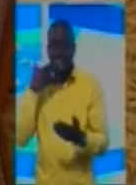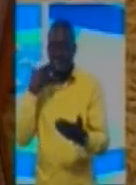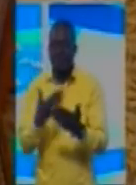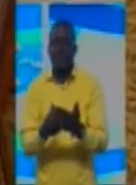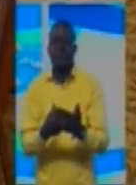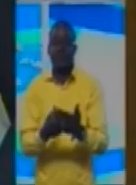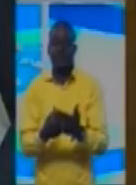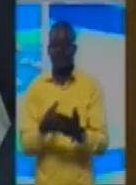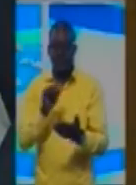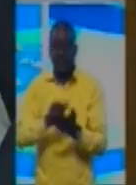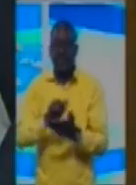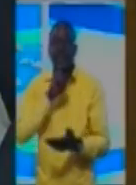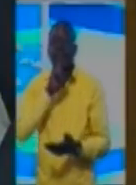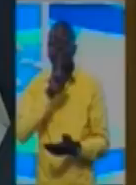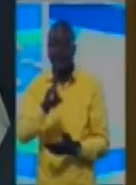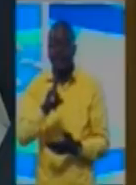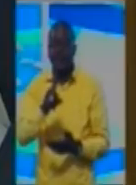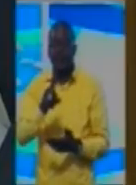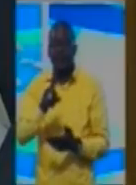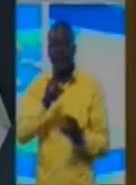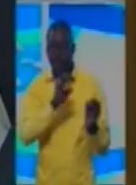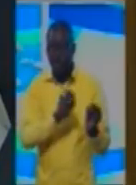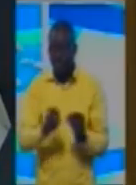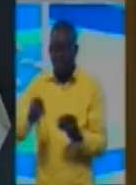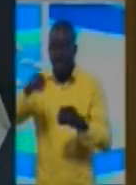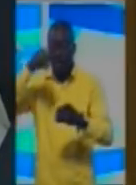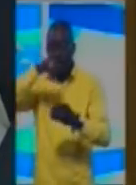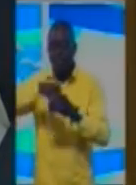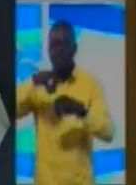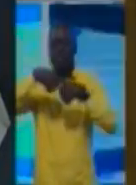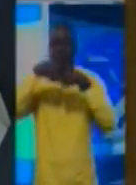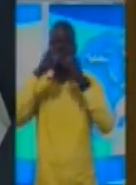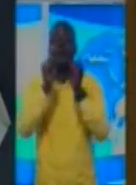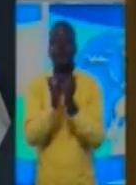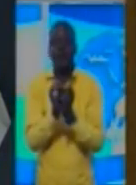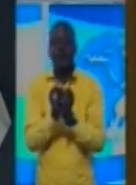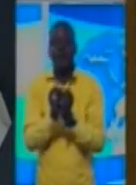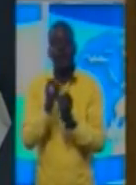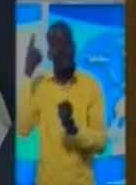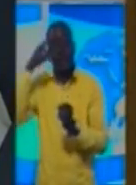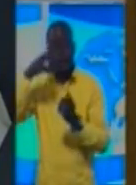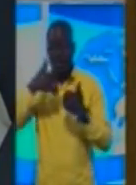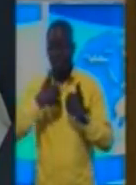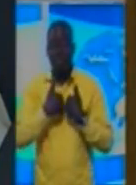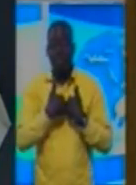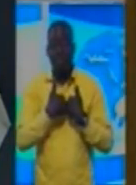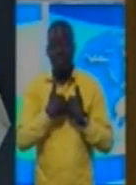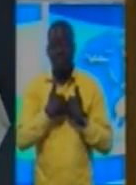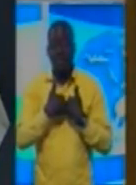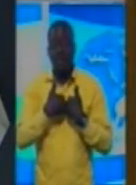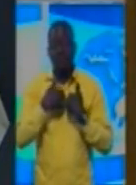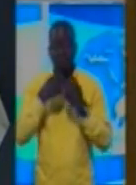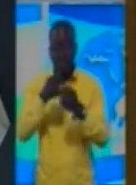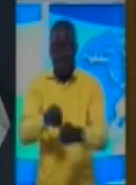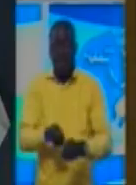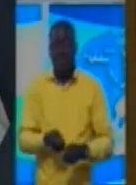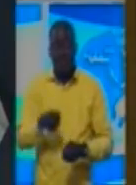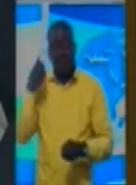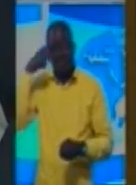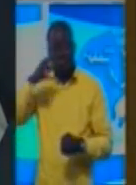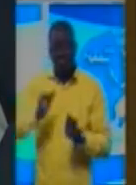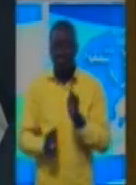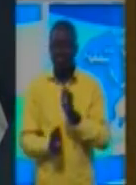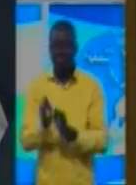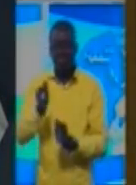Il s'agira de la réorienter dans les secteurs porteurs, tels que l'agriculture, qui occupe la plus